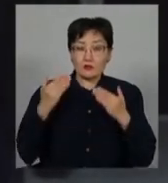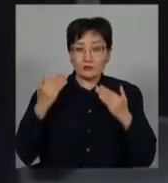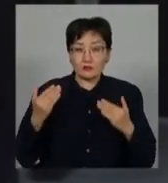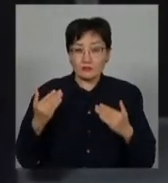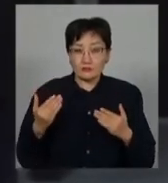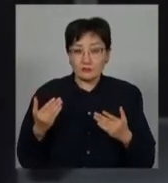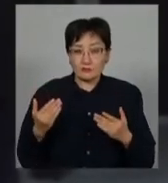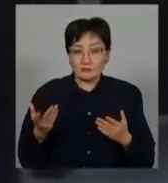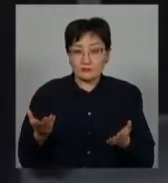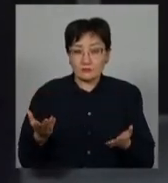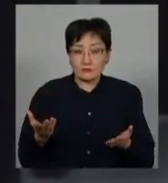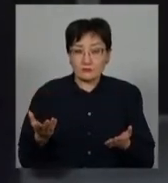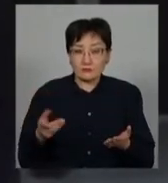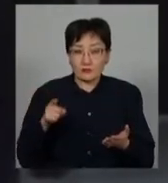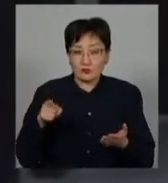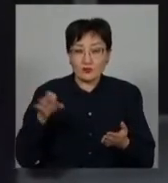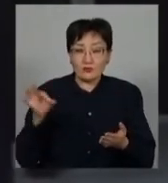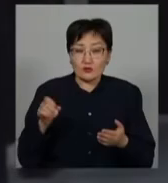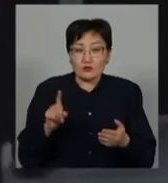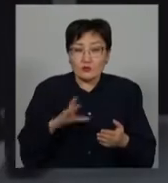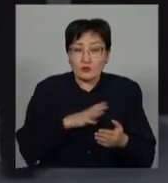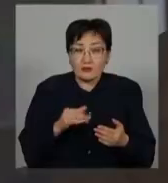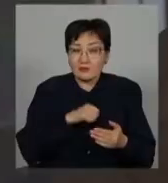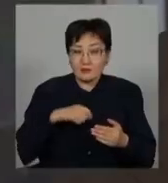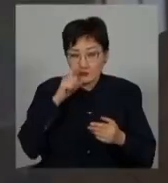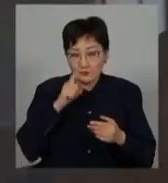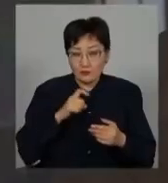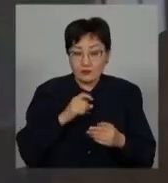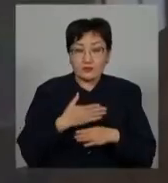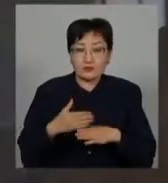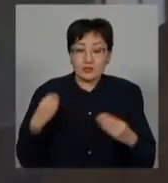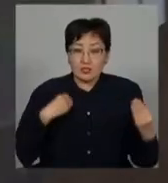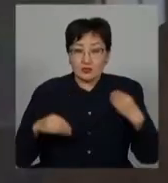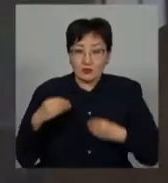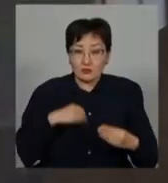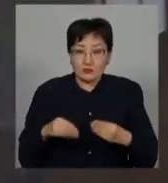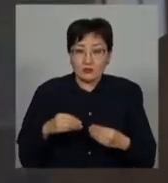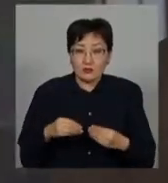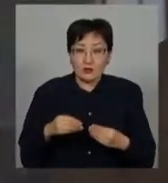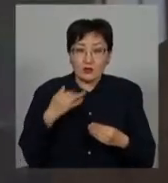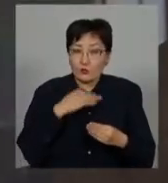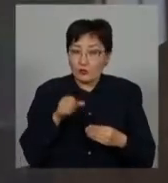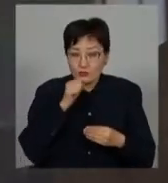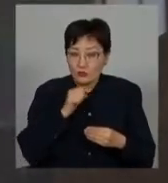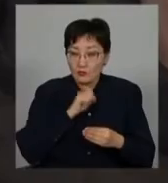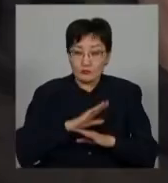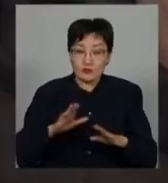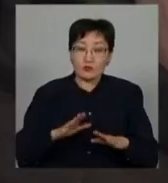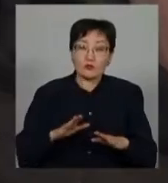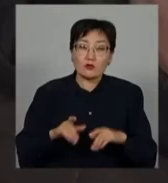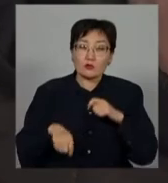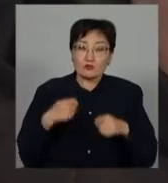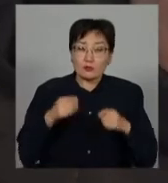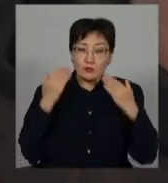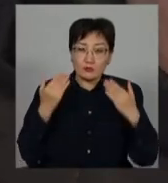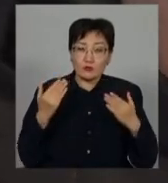басым сол кезде не болғанын өзім түсінбей қалдым. Тек киім кешек, азын аулақ онда да көп емес. Ушербін де